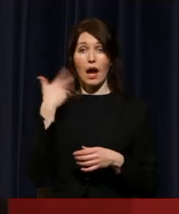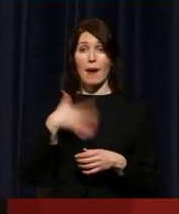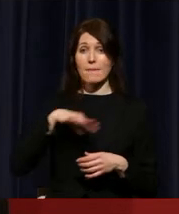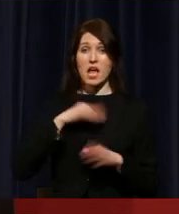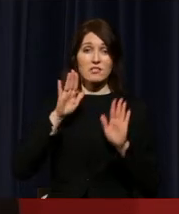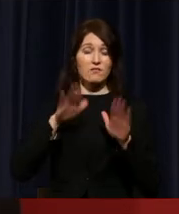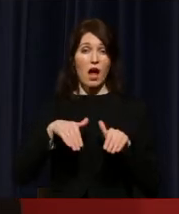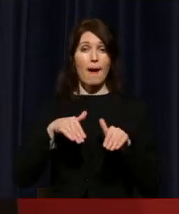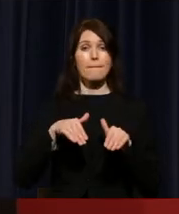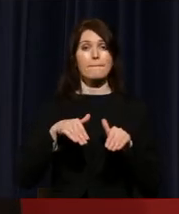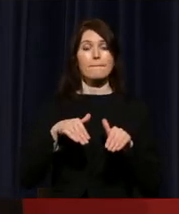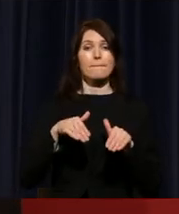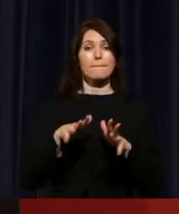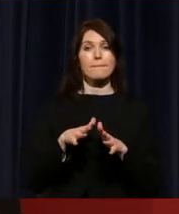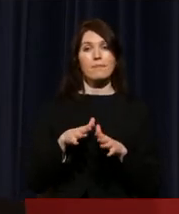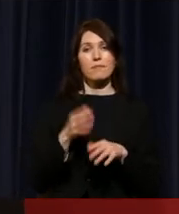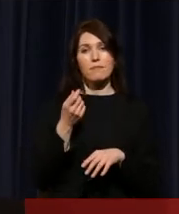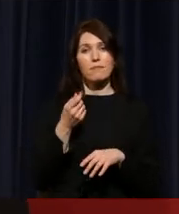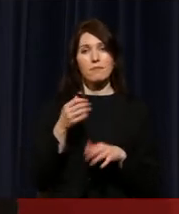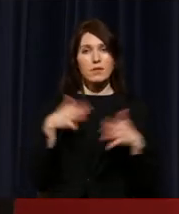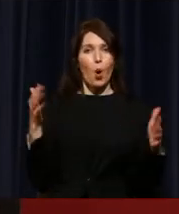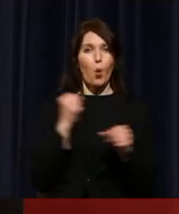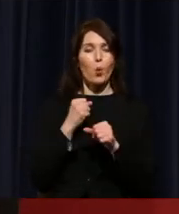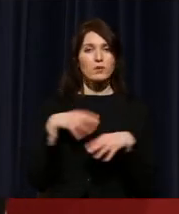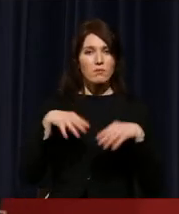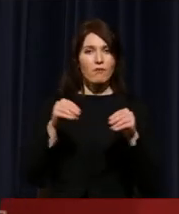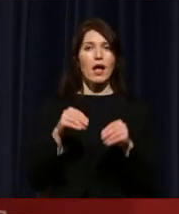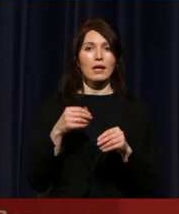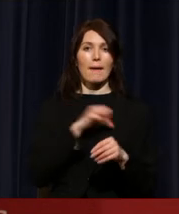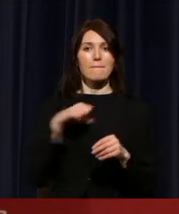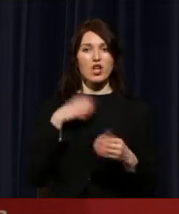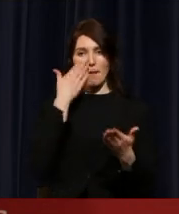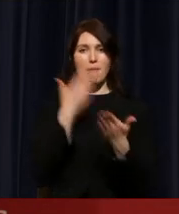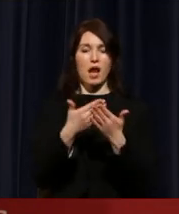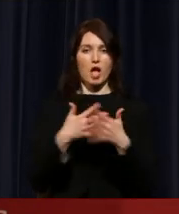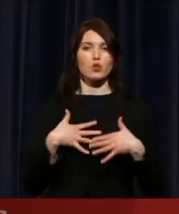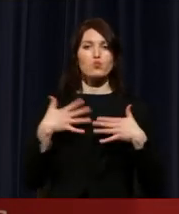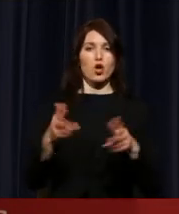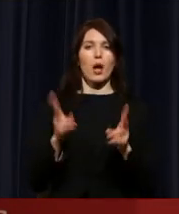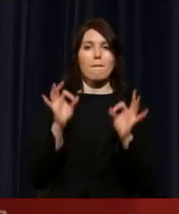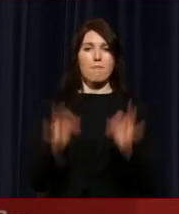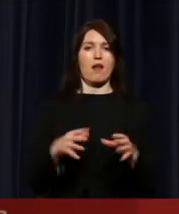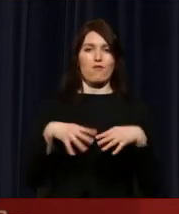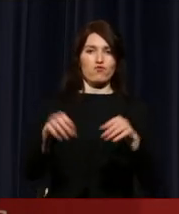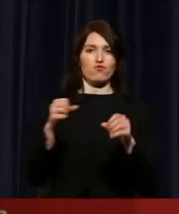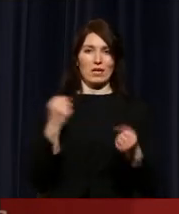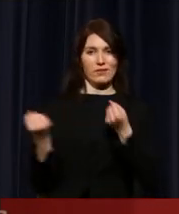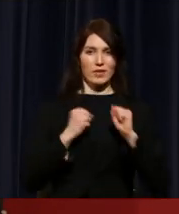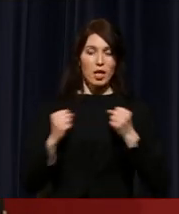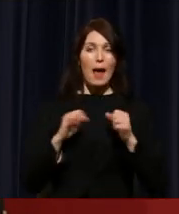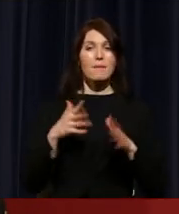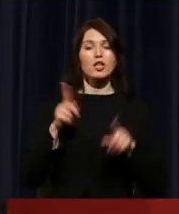varam lielā mērā izdarīt to, ko mēs prasam no viņiem. Parādīt viņiem papriekš, ko darīt. Bet, protams, kad ir situācijas,